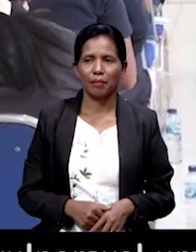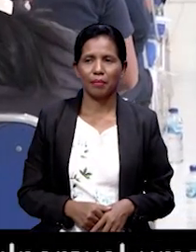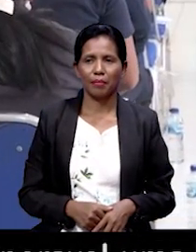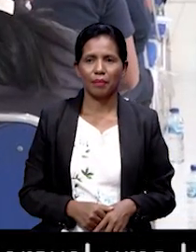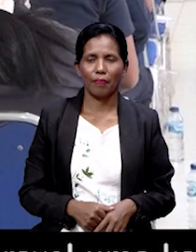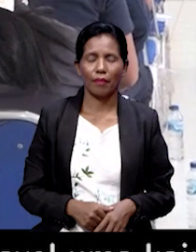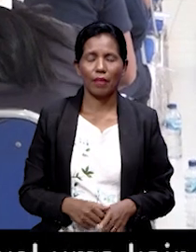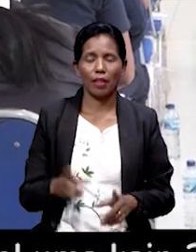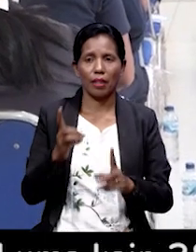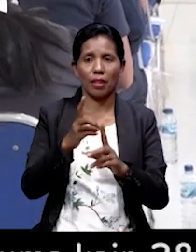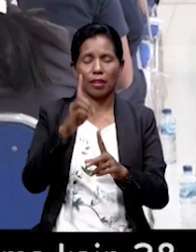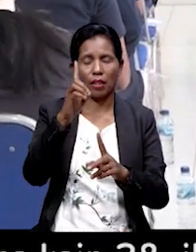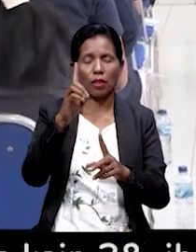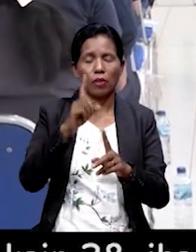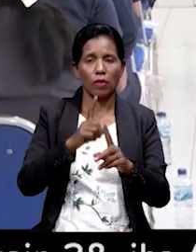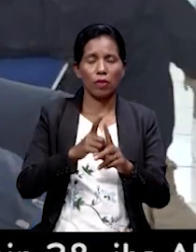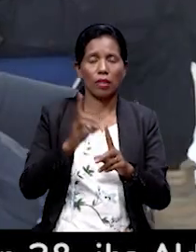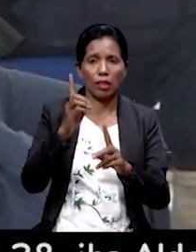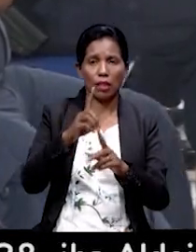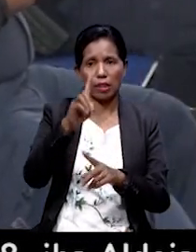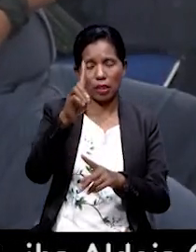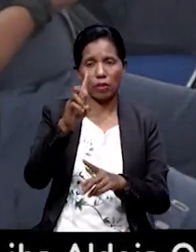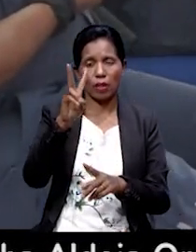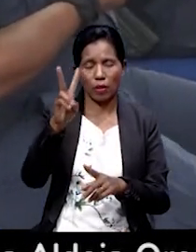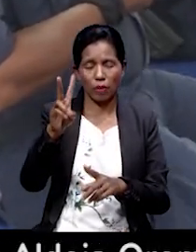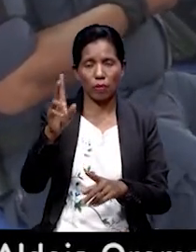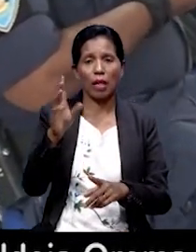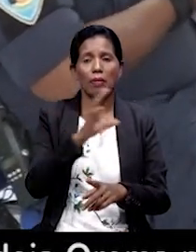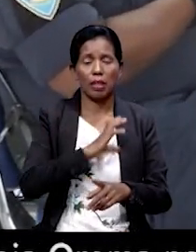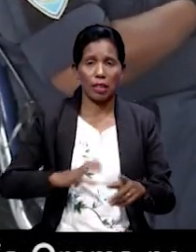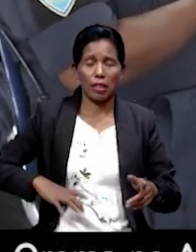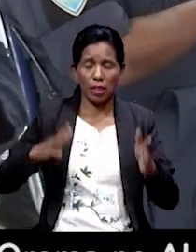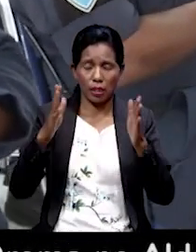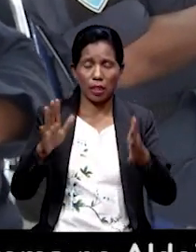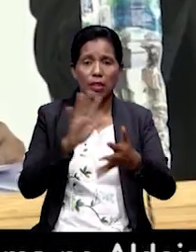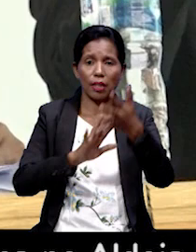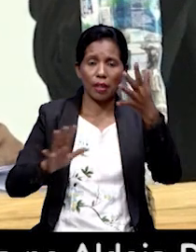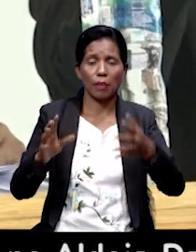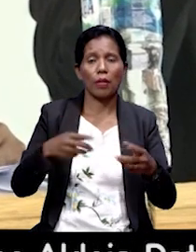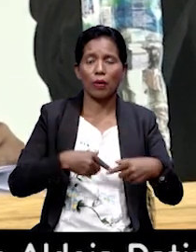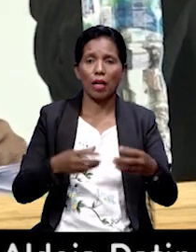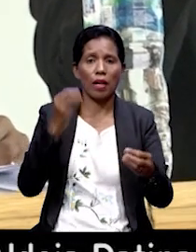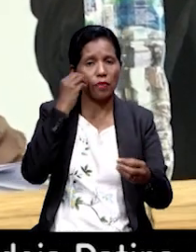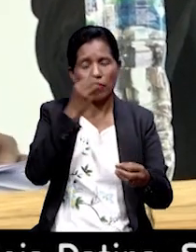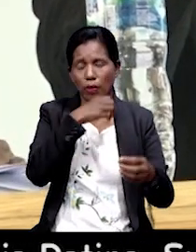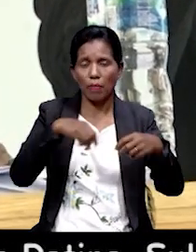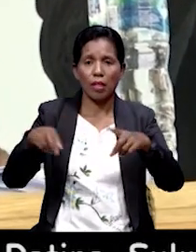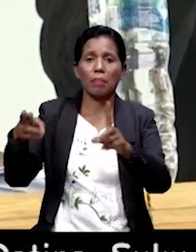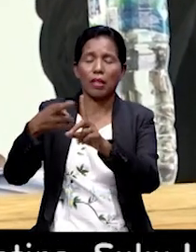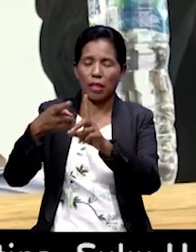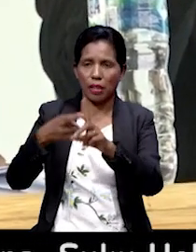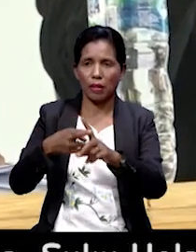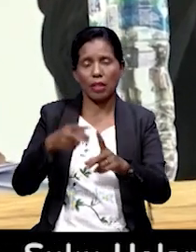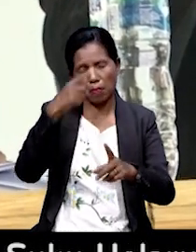Iha lorong ida to lorong rua fulan November sarani katolika sira celebra lorong finado ho ditawai funan iha rata sira tamane komandante pentel munisipi